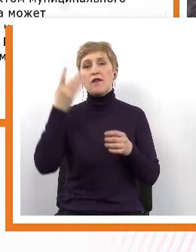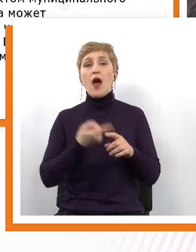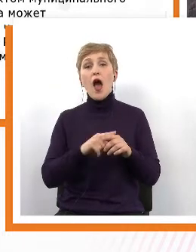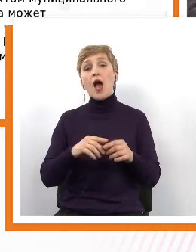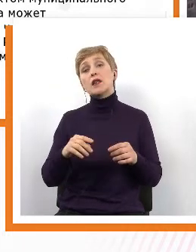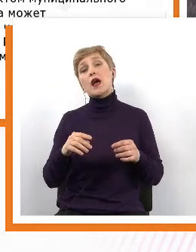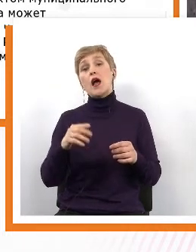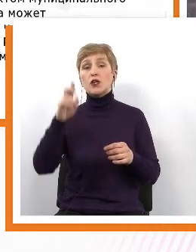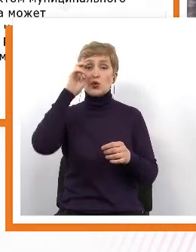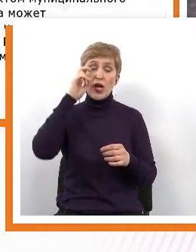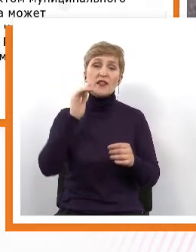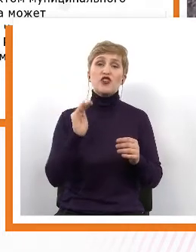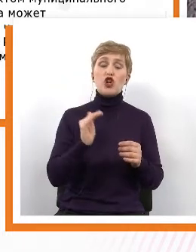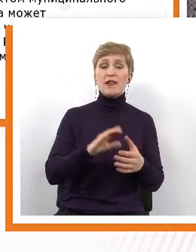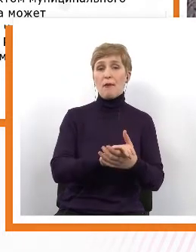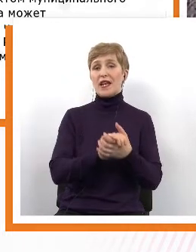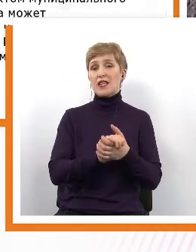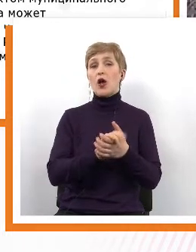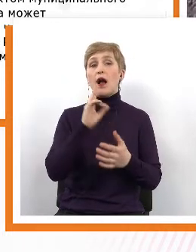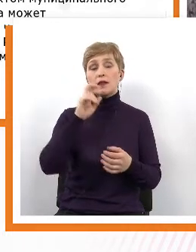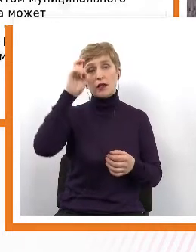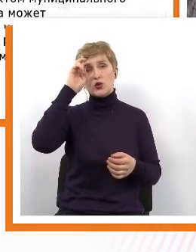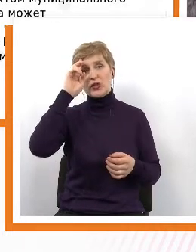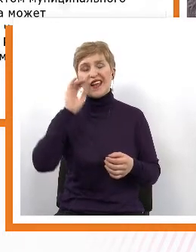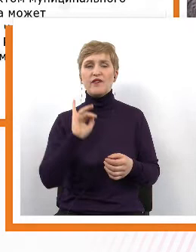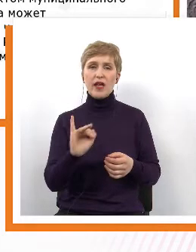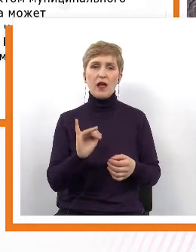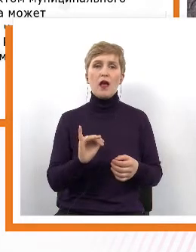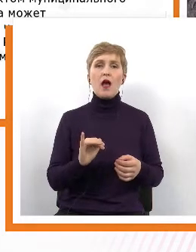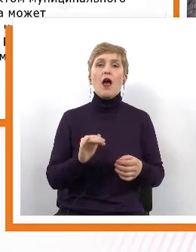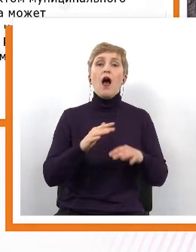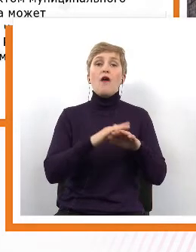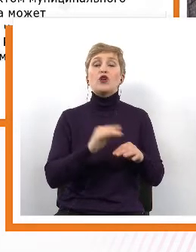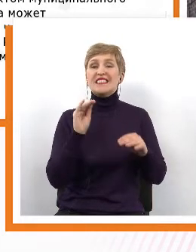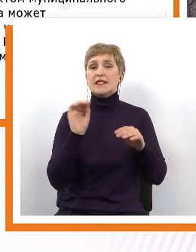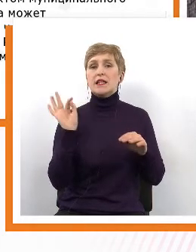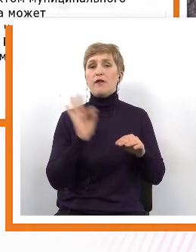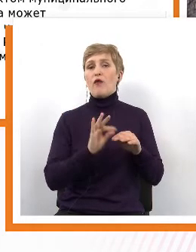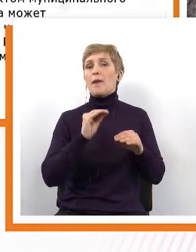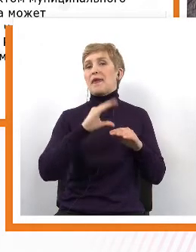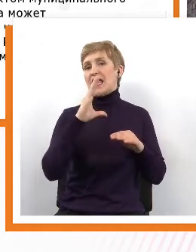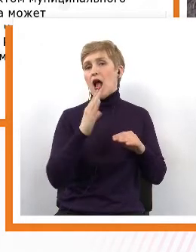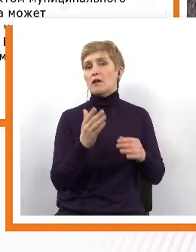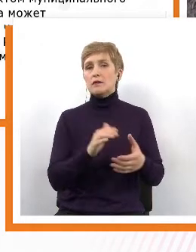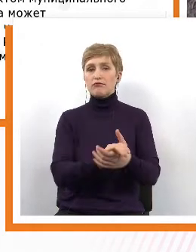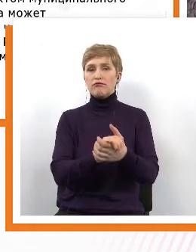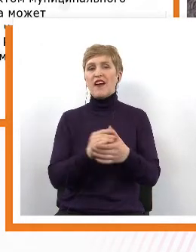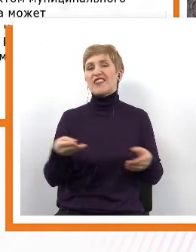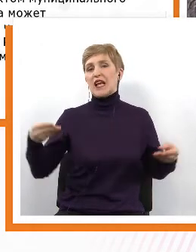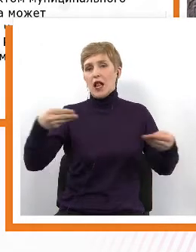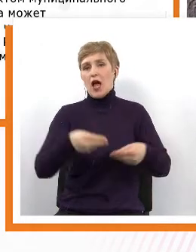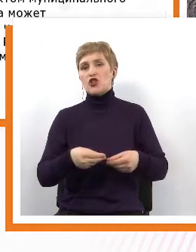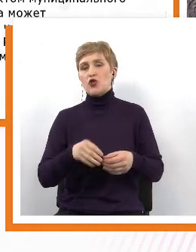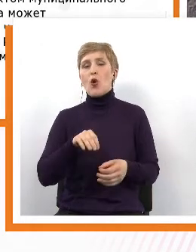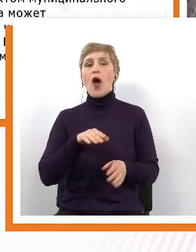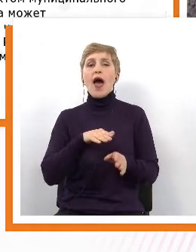государственно-частное партнерство, когда государство и фонд целевого капитала, так сказать, в складчину реализуют некие